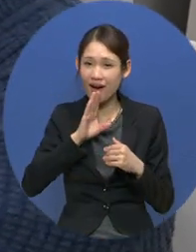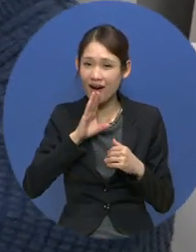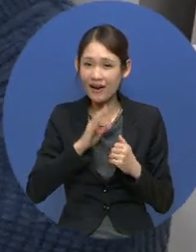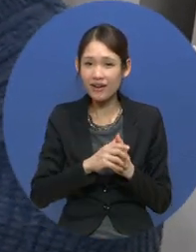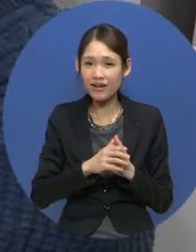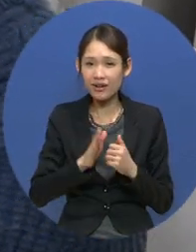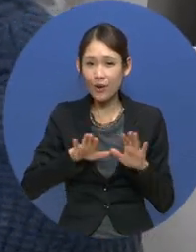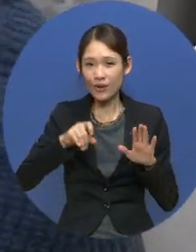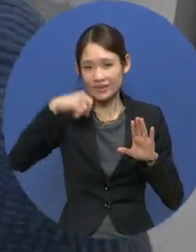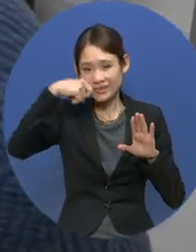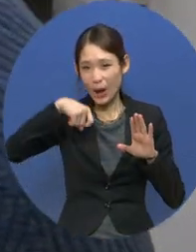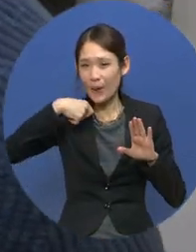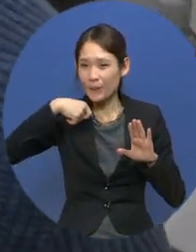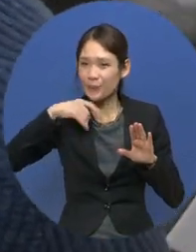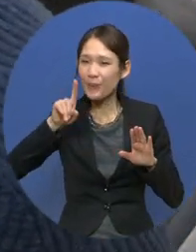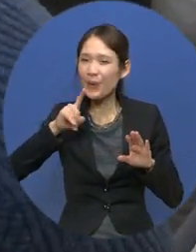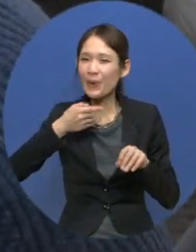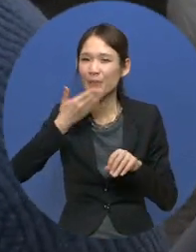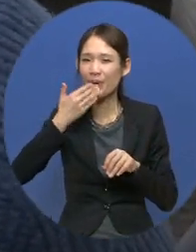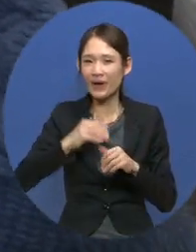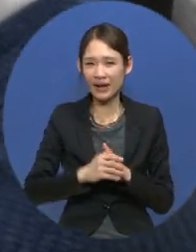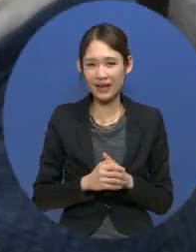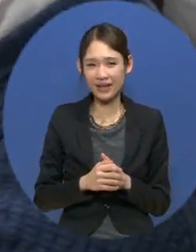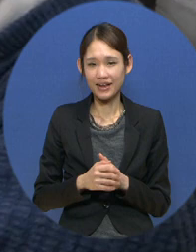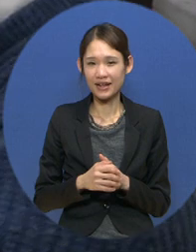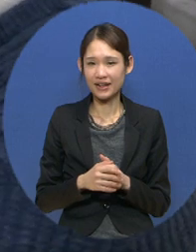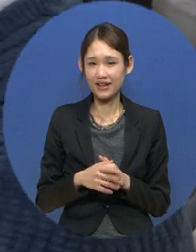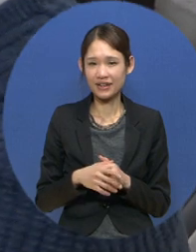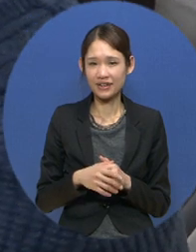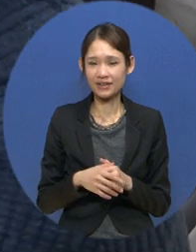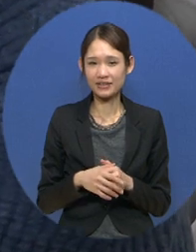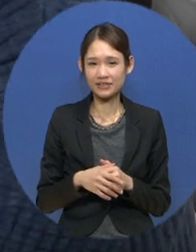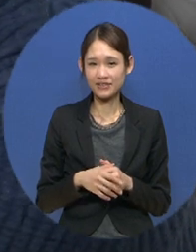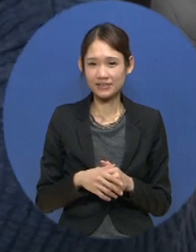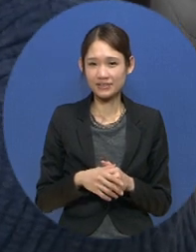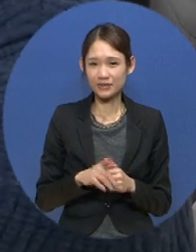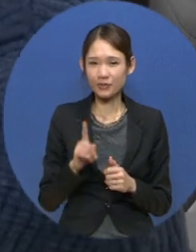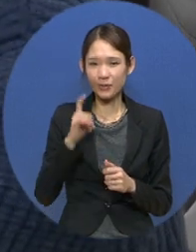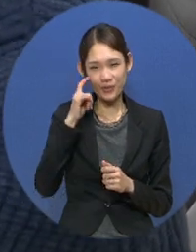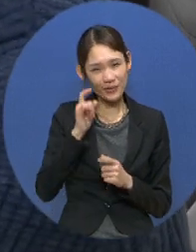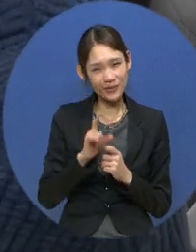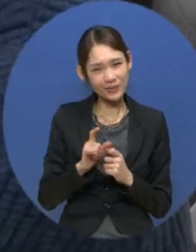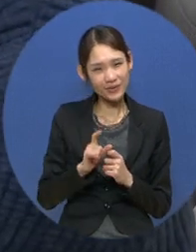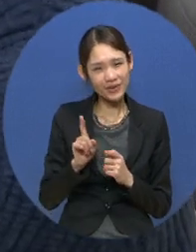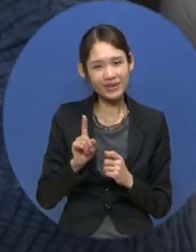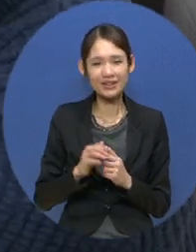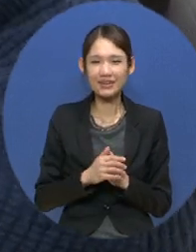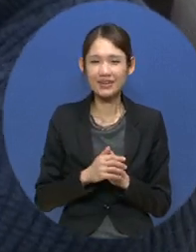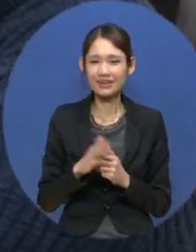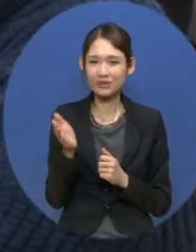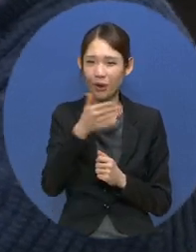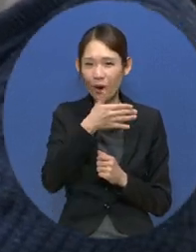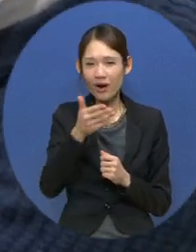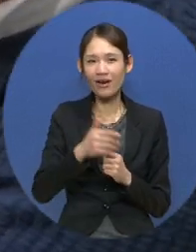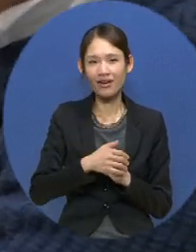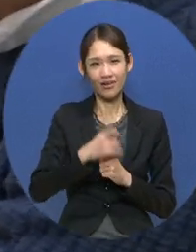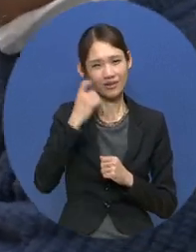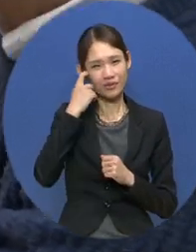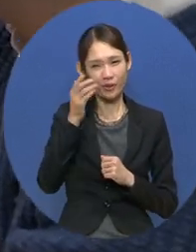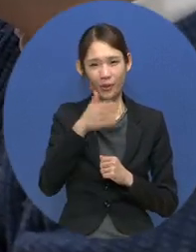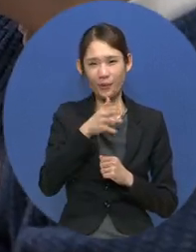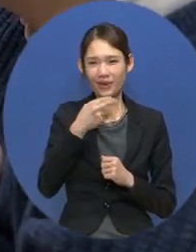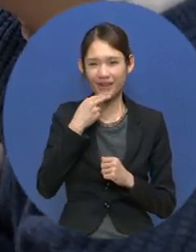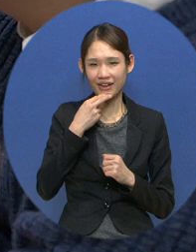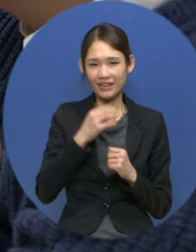오늘 점심 뭐 먹죠? 오늘 뭐 먹을까 우리? 야 뭐 없냐? 아무것도 없어. 아무것도 없어. 왜 아무것도 없는 거야 여기?